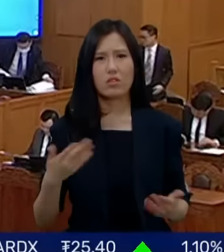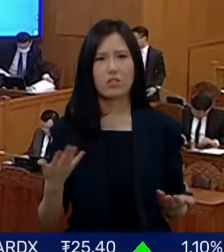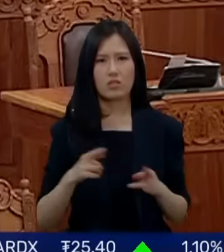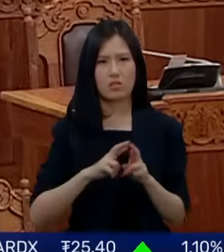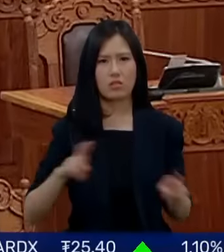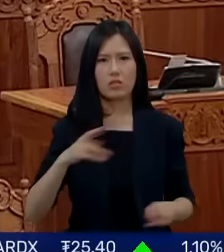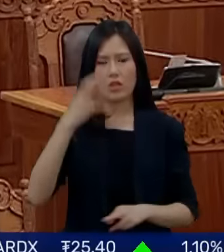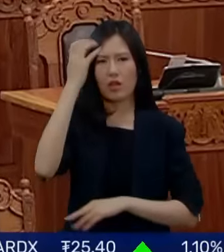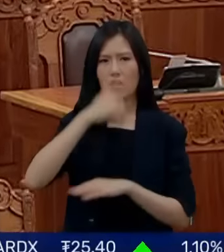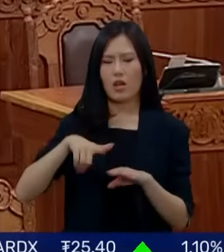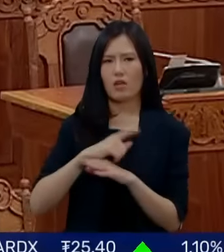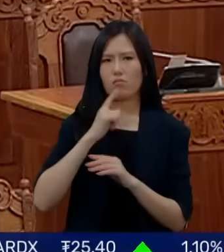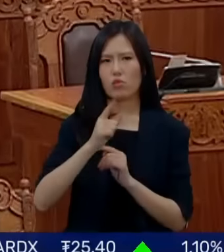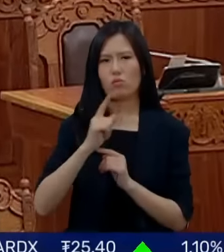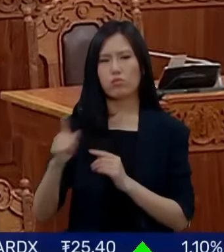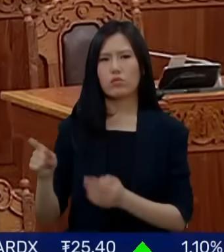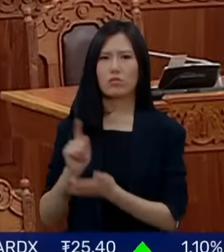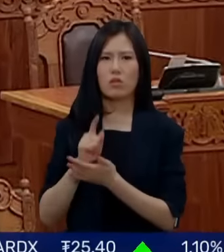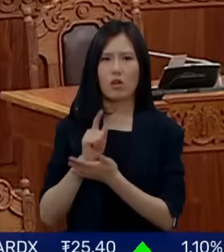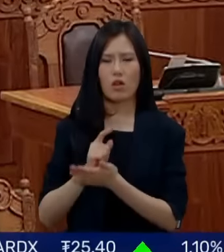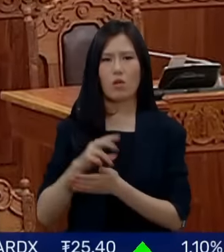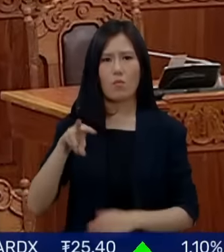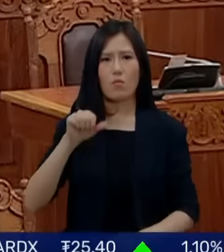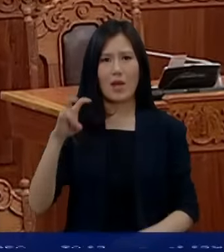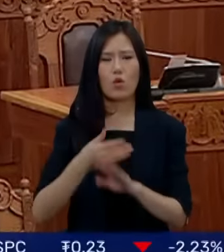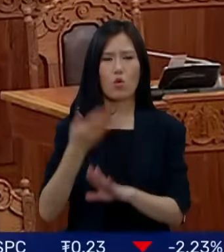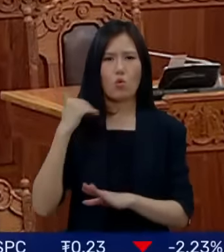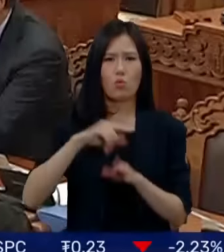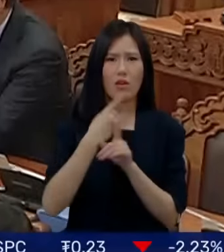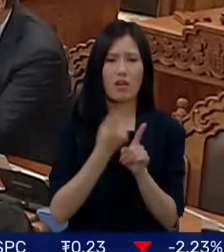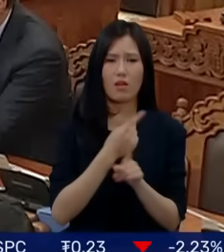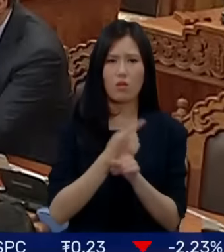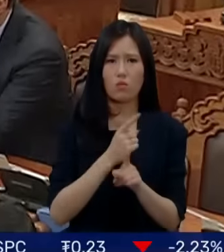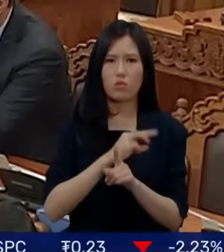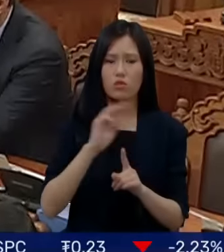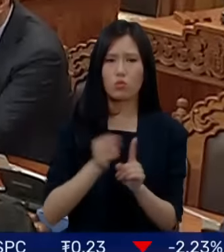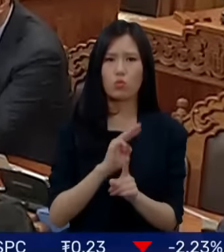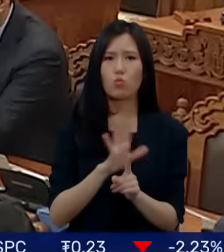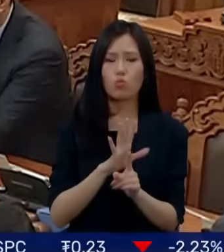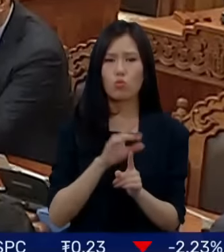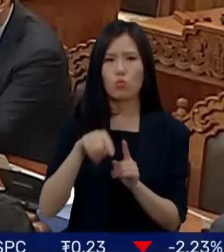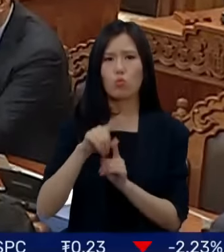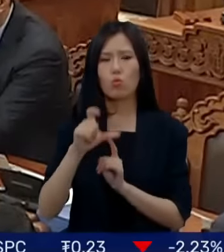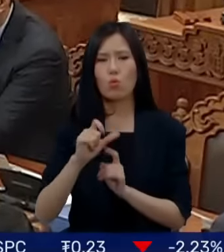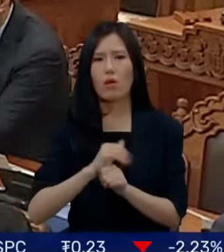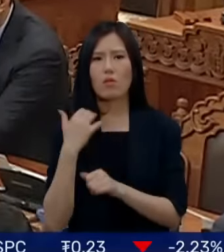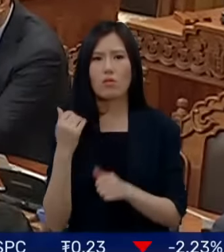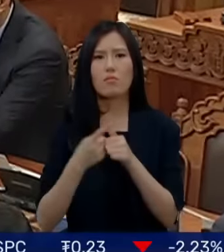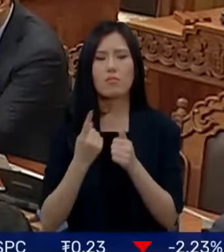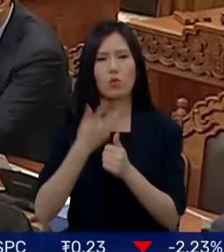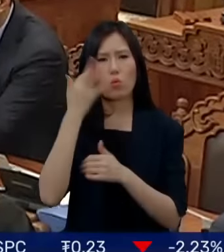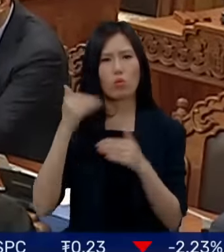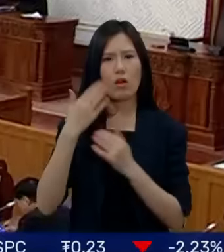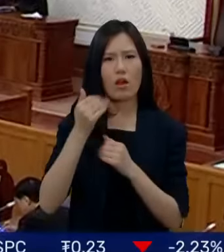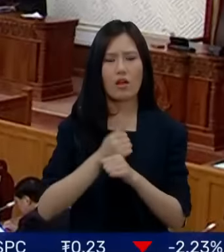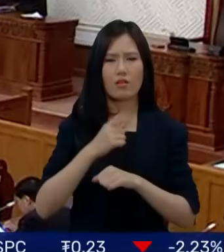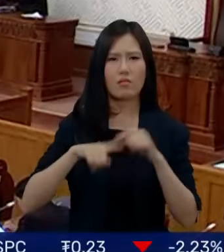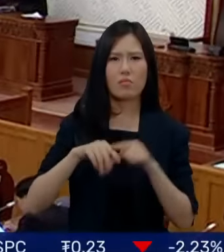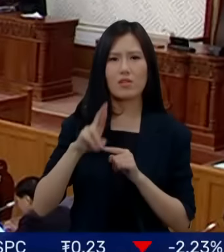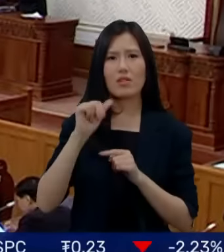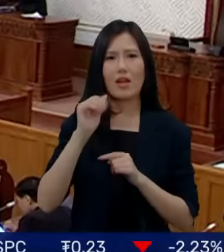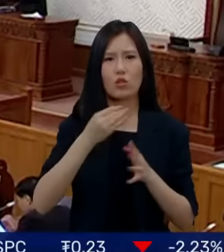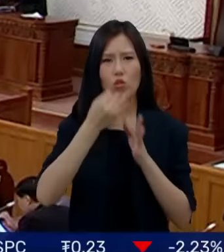газарт шаардлагуудыг хөргүүлж эрх баригч намын өмнөх хэрэгүүд хэрхэн шийдэгдсэн, хэн ямар хариуцлага хүлээв, цаашид ямар хэмжээ авах вэ гэдгээ